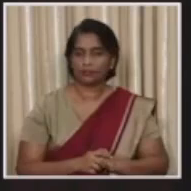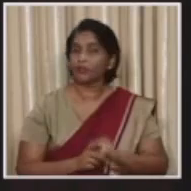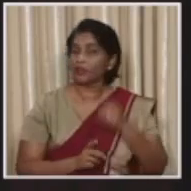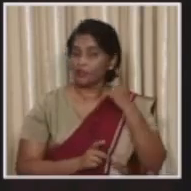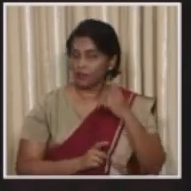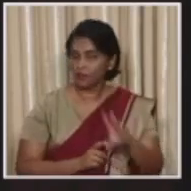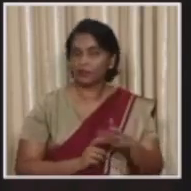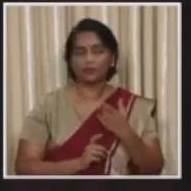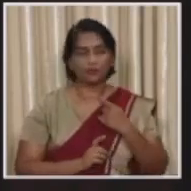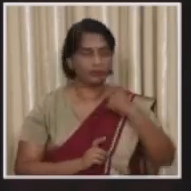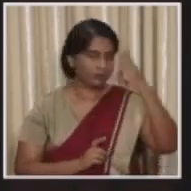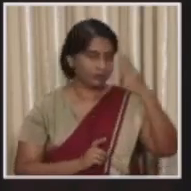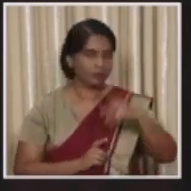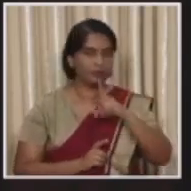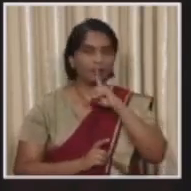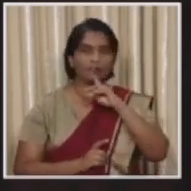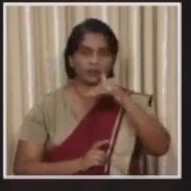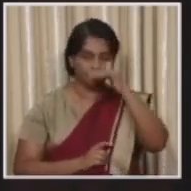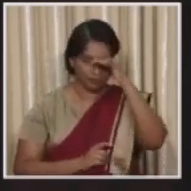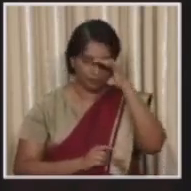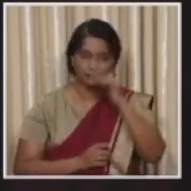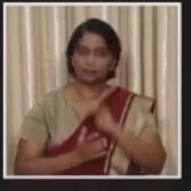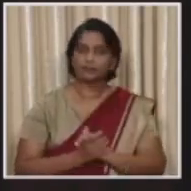එනිසා අනියෝජ්‍ය කතානායකතුමනි,